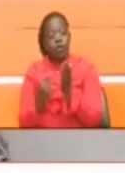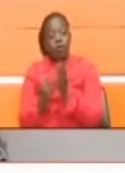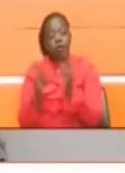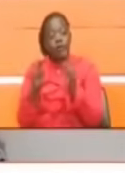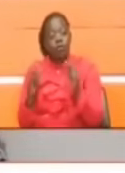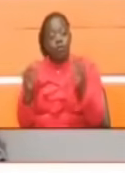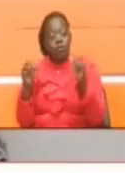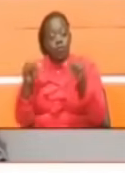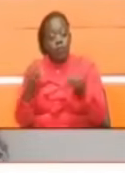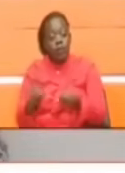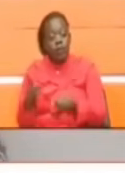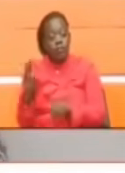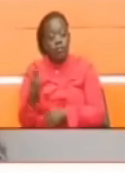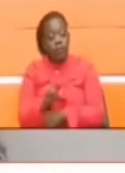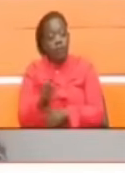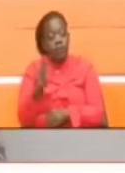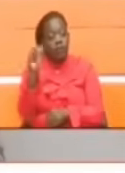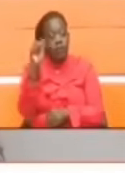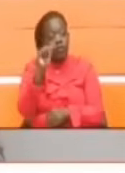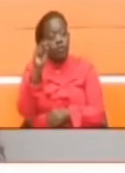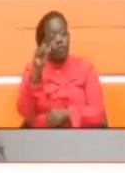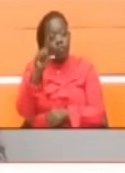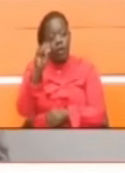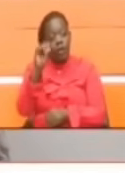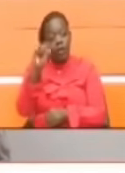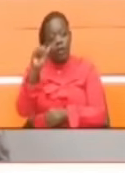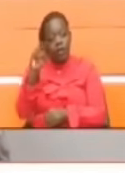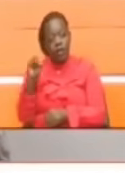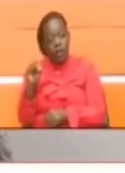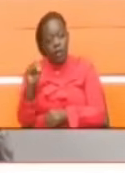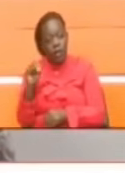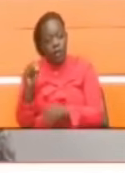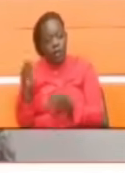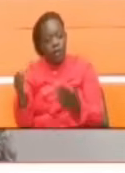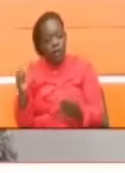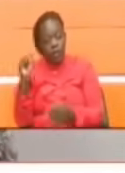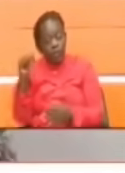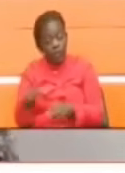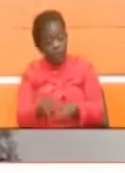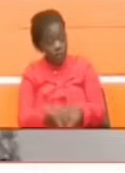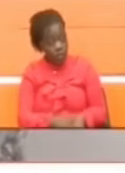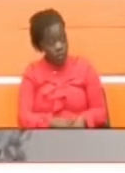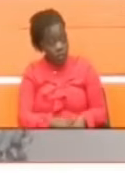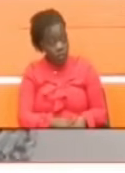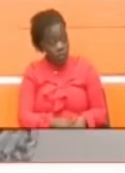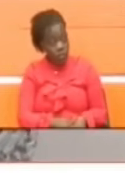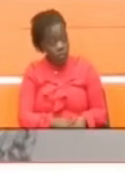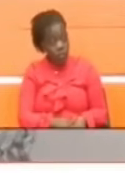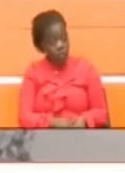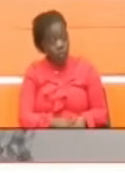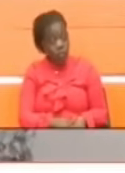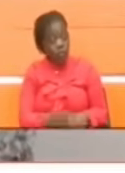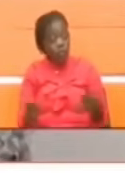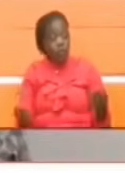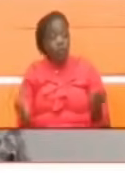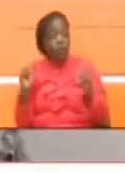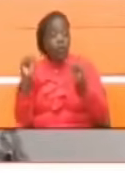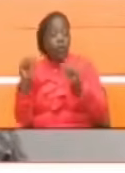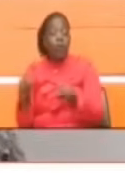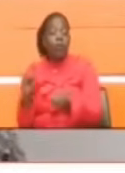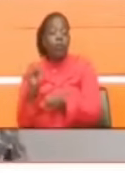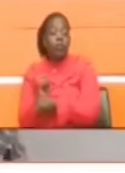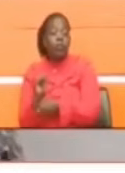nnyo nga Somalia tetuli bubi nnyo nga Afghanistan tetuli bubi nnyo nga South Sudan emirembe wekirimu tusobola okupakasiza